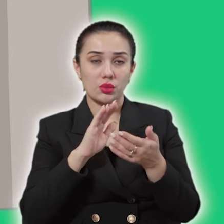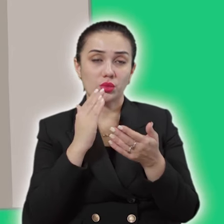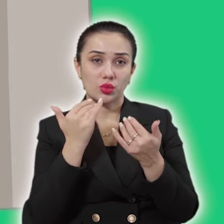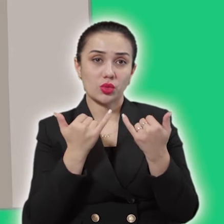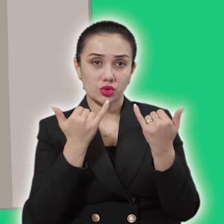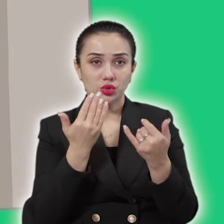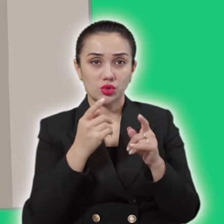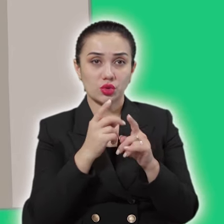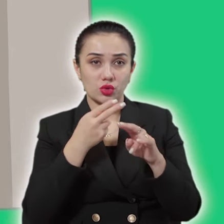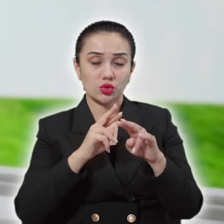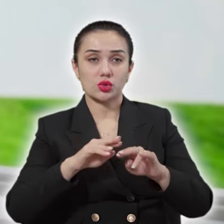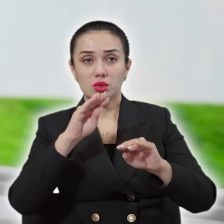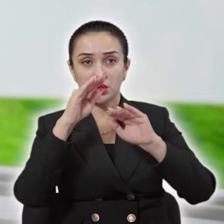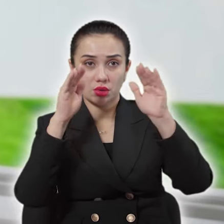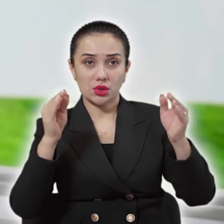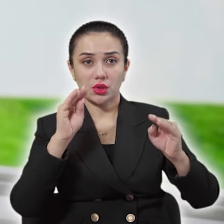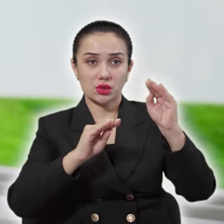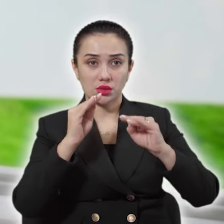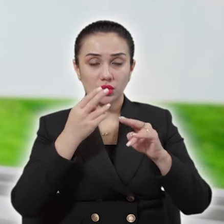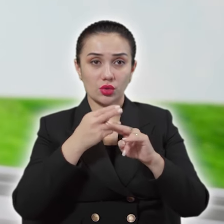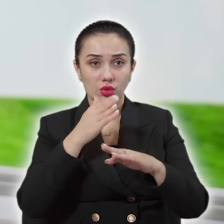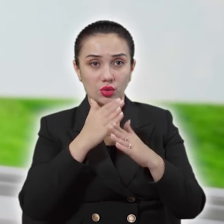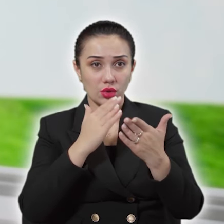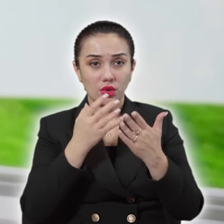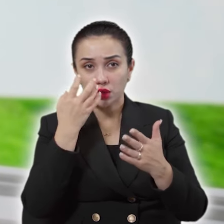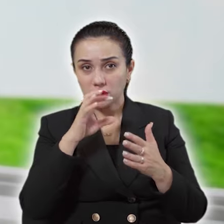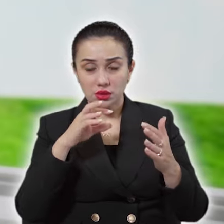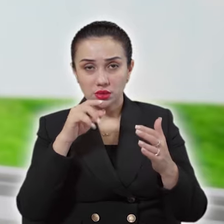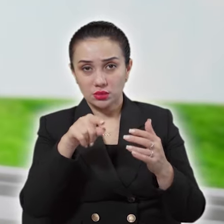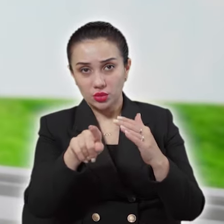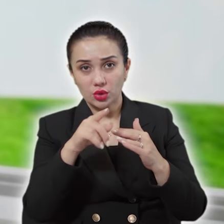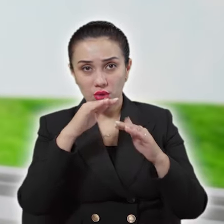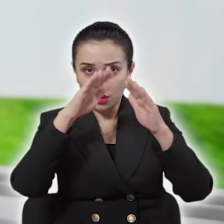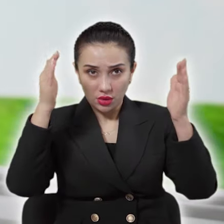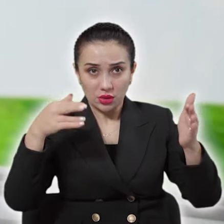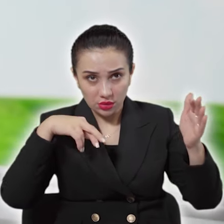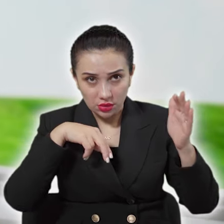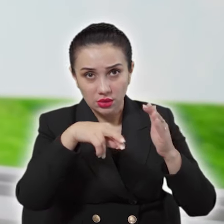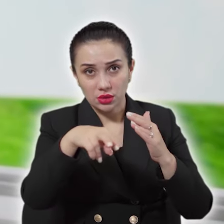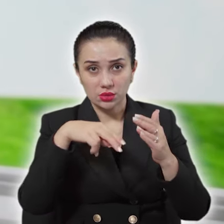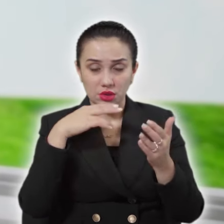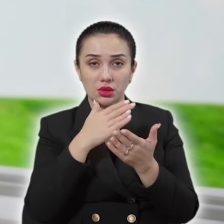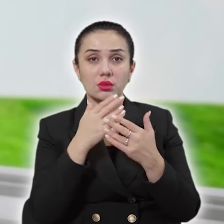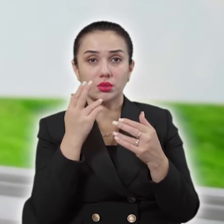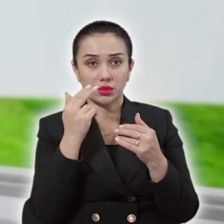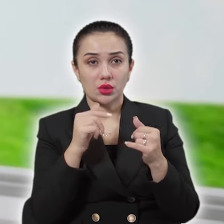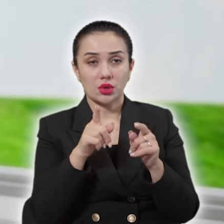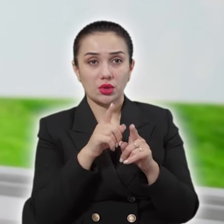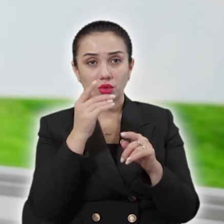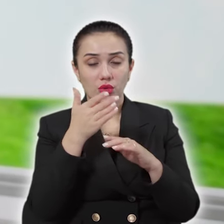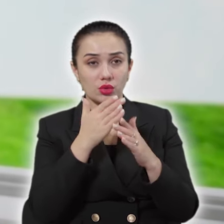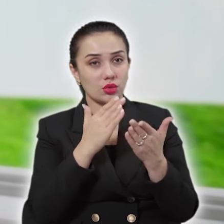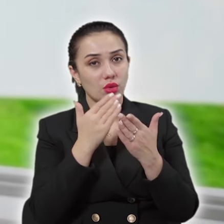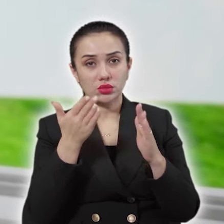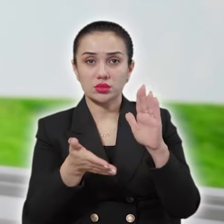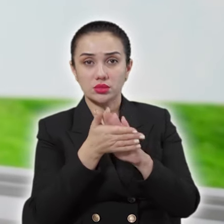bo'lishi uchun shunday yasaladi. Nima? Nonvoy qizib turgan tandirga kirib chiqadimi? Olov ichiga?